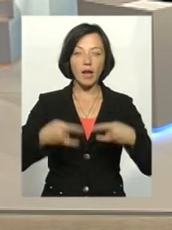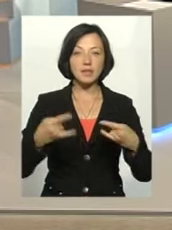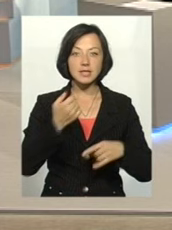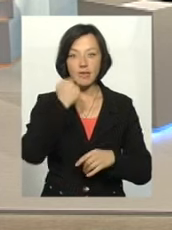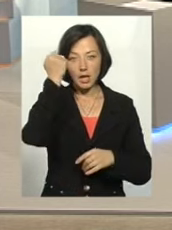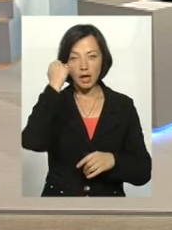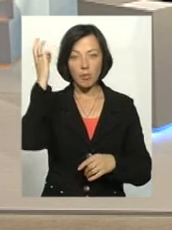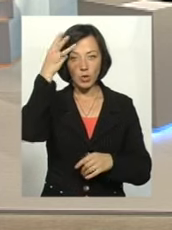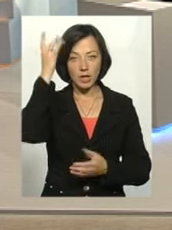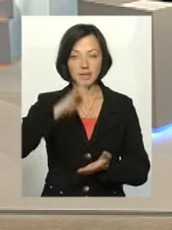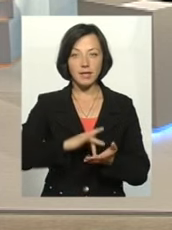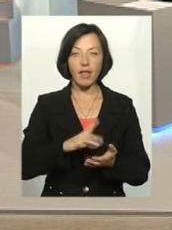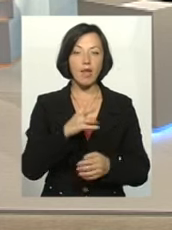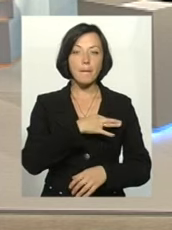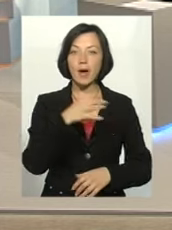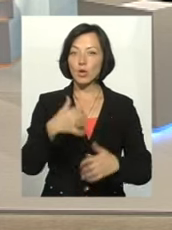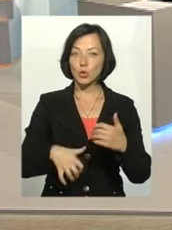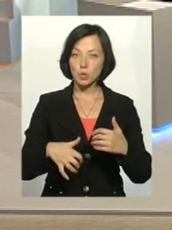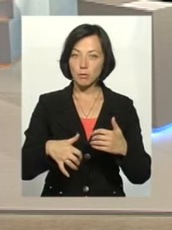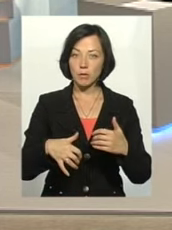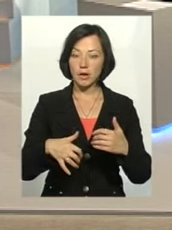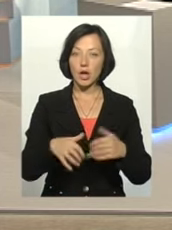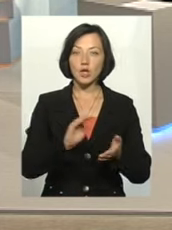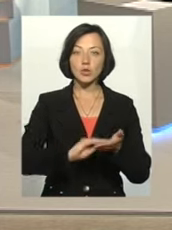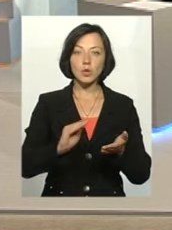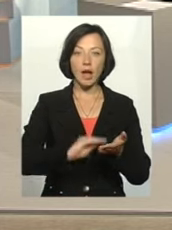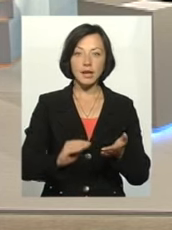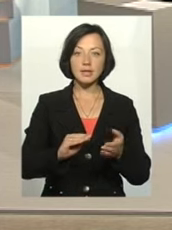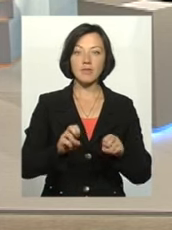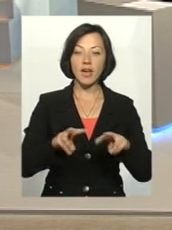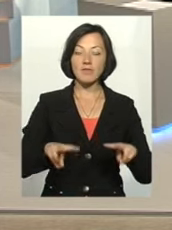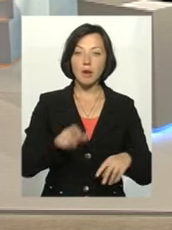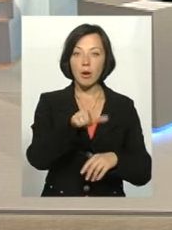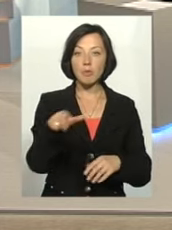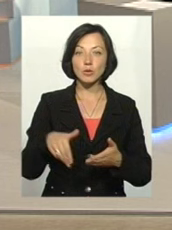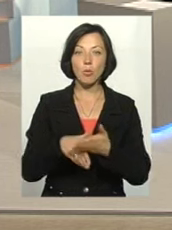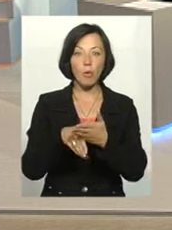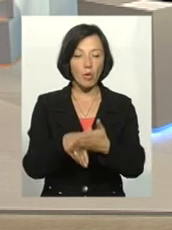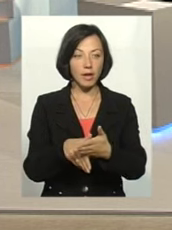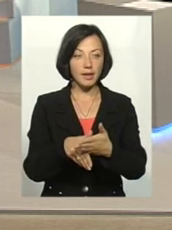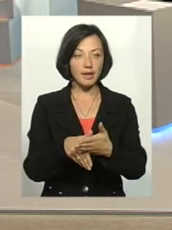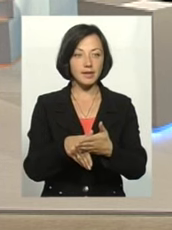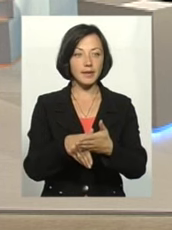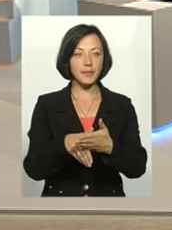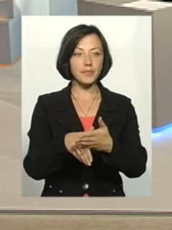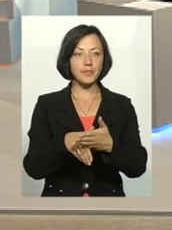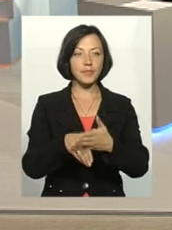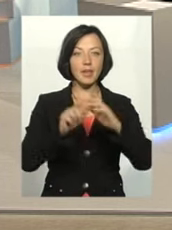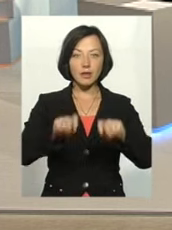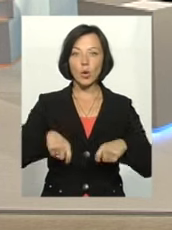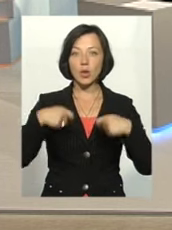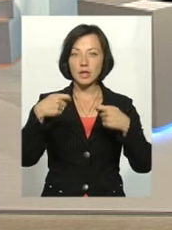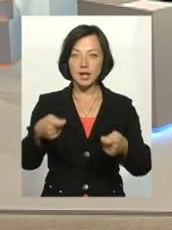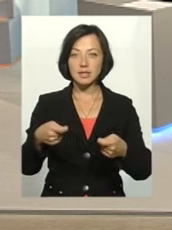завдяки Поділля Центр, небайдужим журналістам, фахівцям, які допомогли донести до